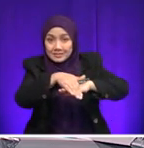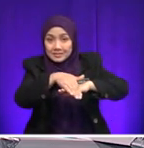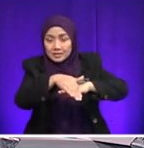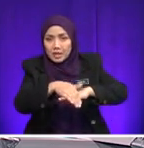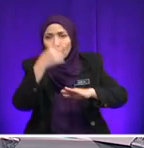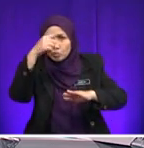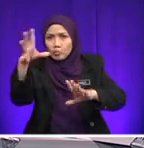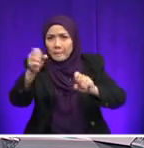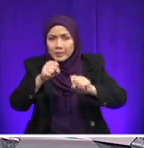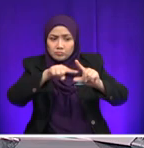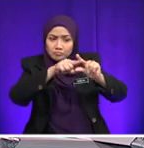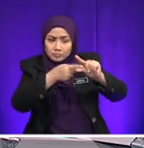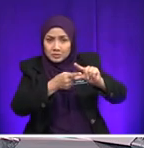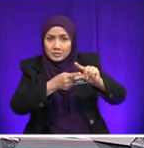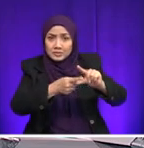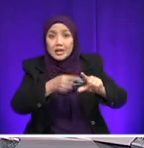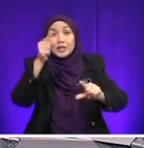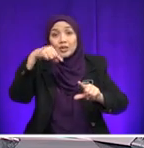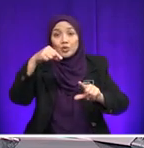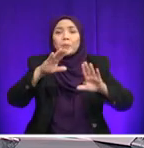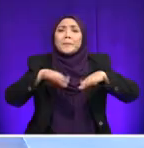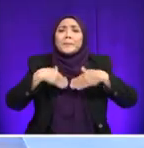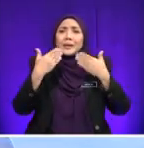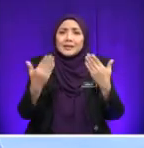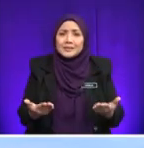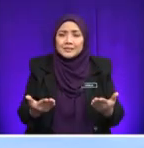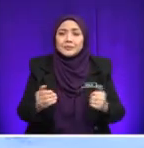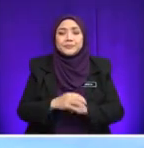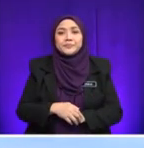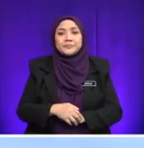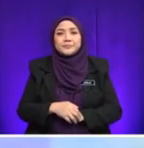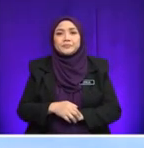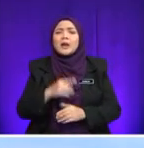dapatkan Oke untuk mendapatkan